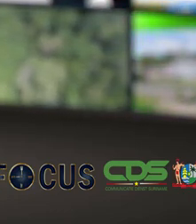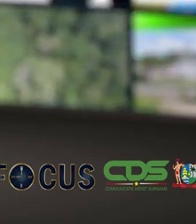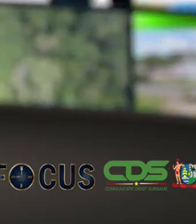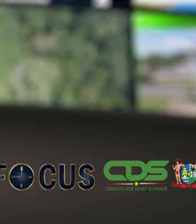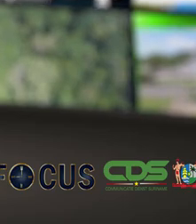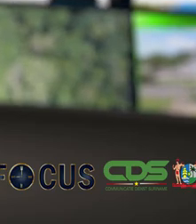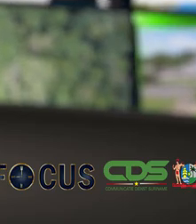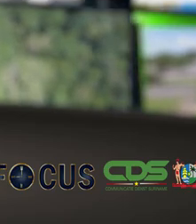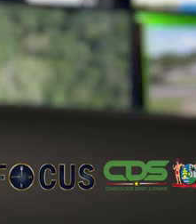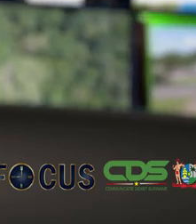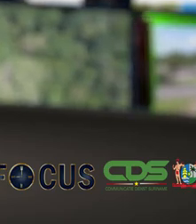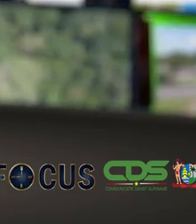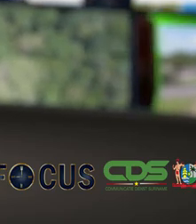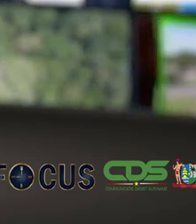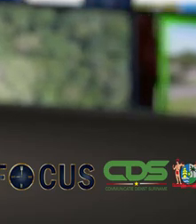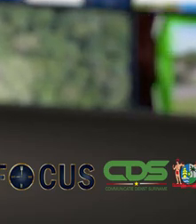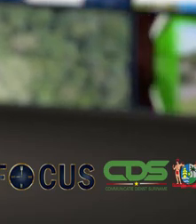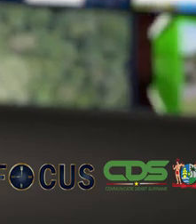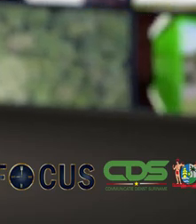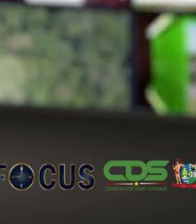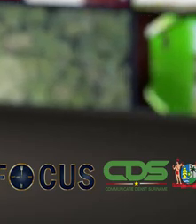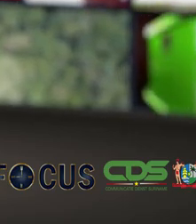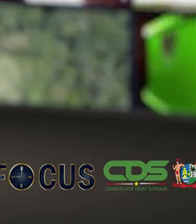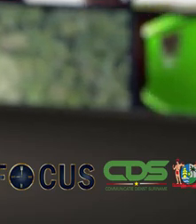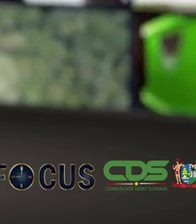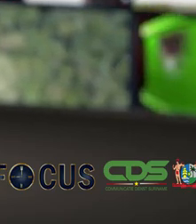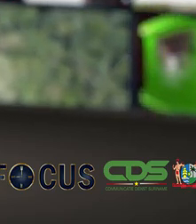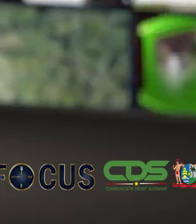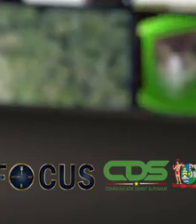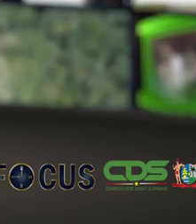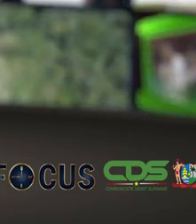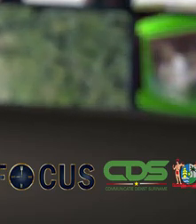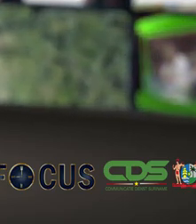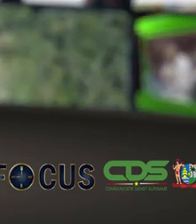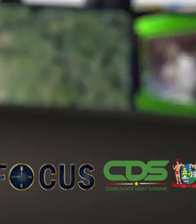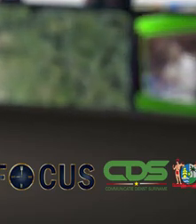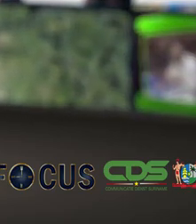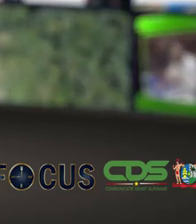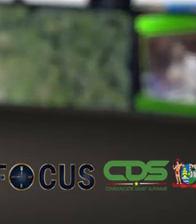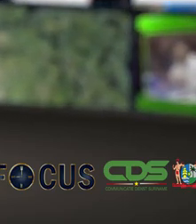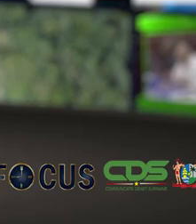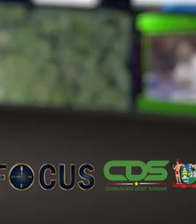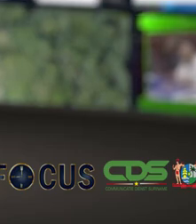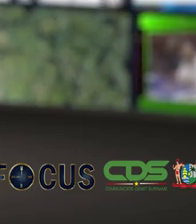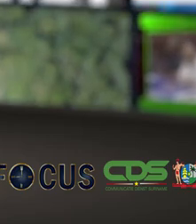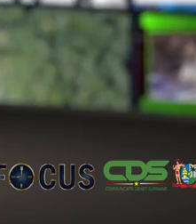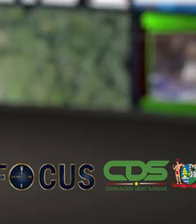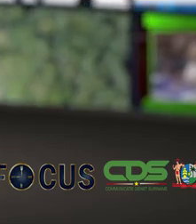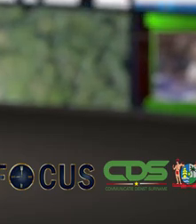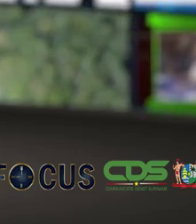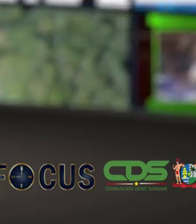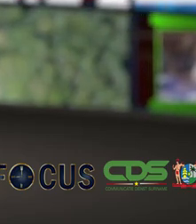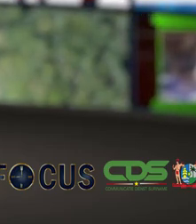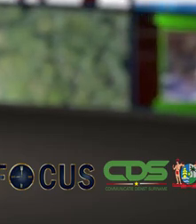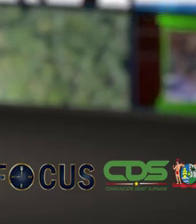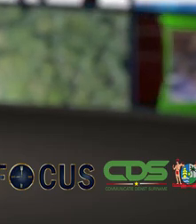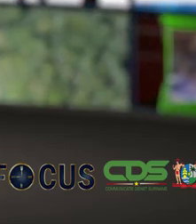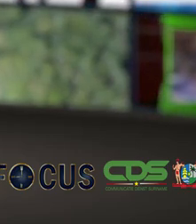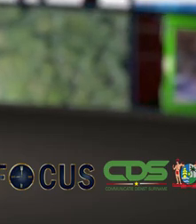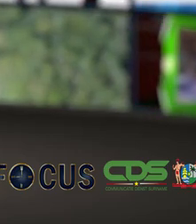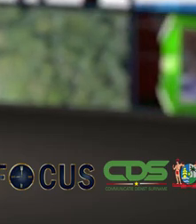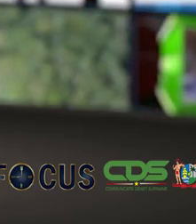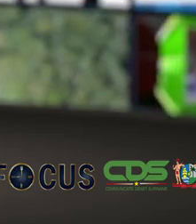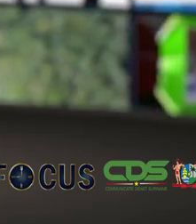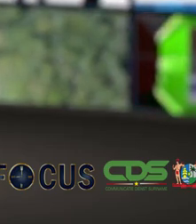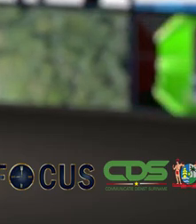overtuigd dat het de goede kant op gaat met Suriname. Hij somde enkele uitgevoerde projecten op en vroeg aan de samenleving wat geduld